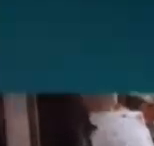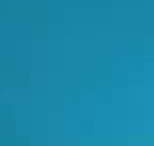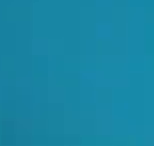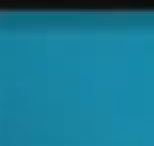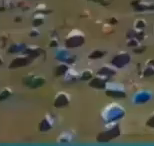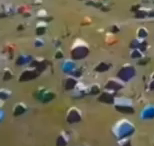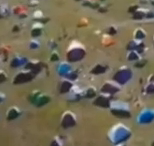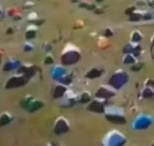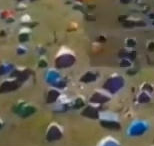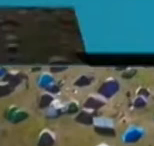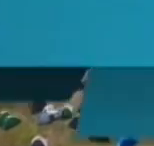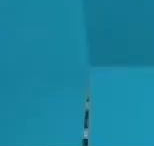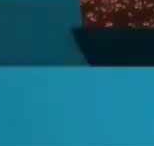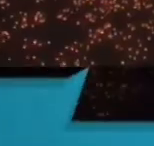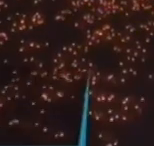Дякую.